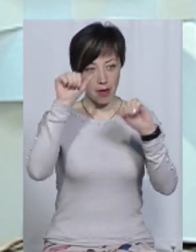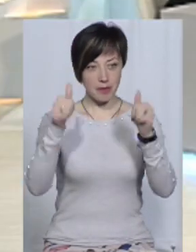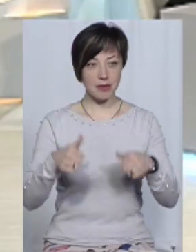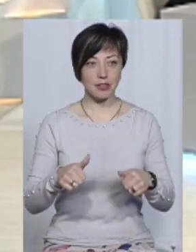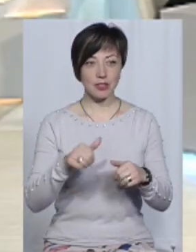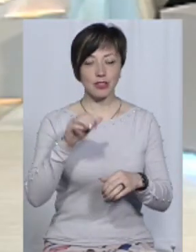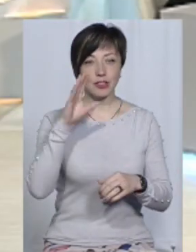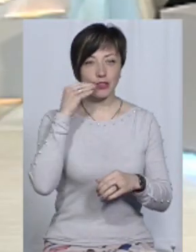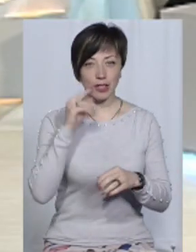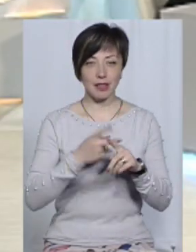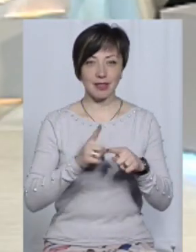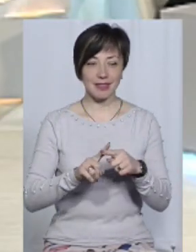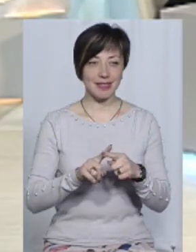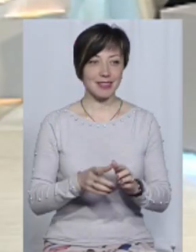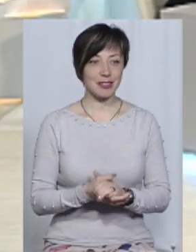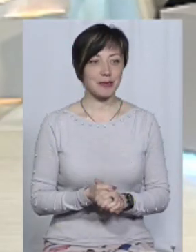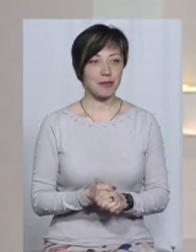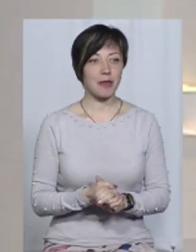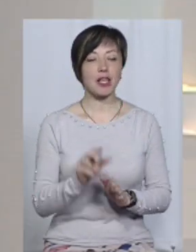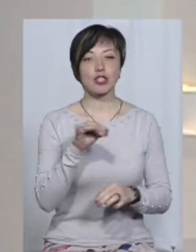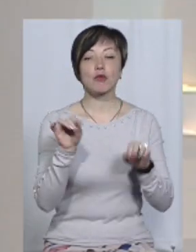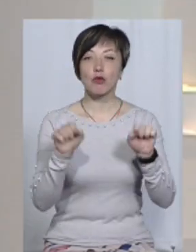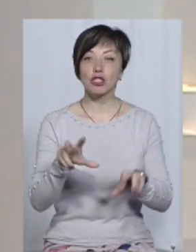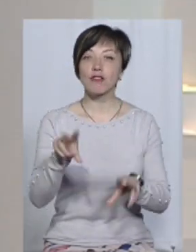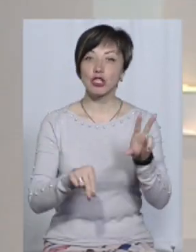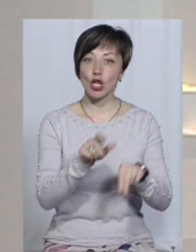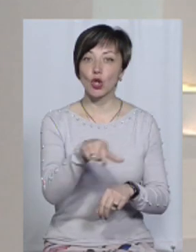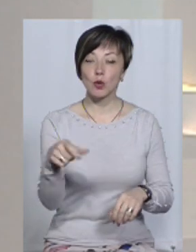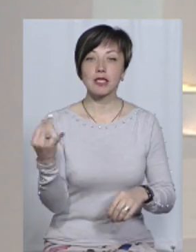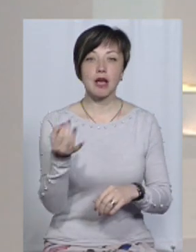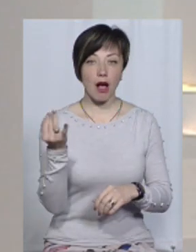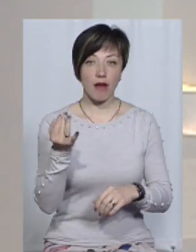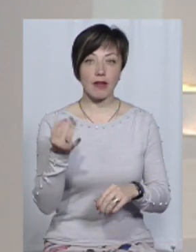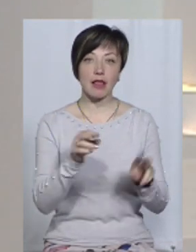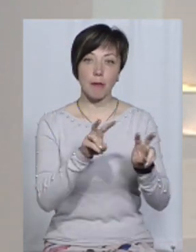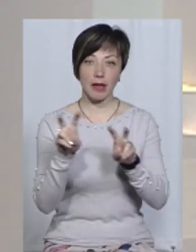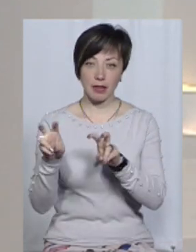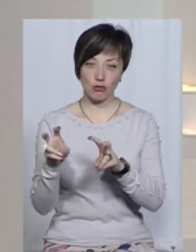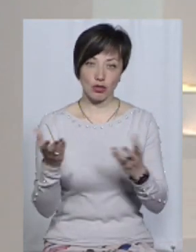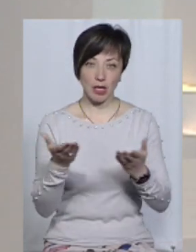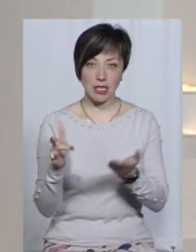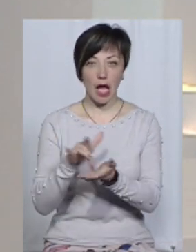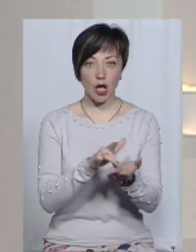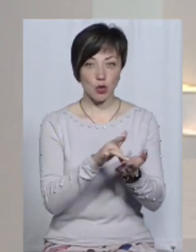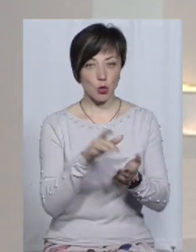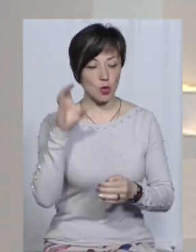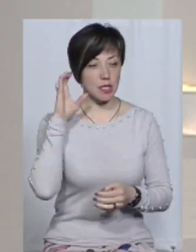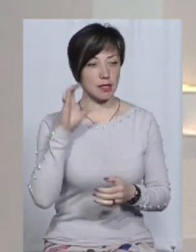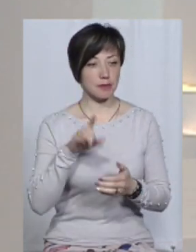там така хвиля народного, так сказати. Чи можна вважати, що людям цікаві тематичні якісь